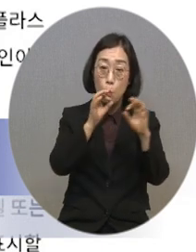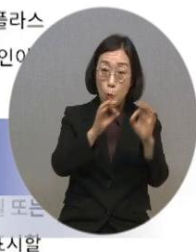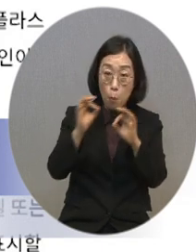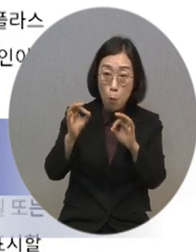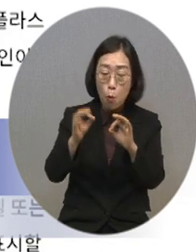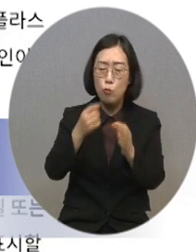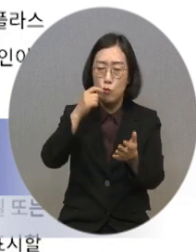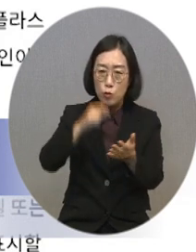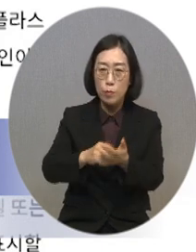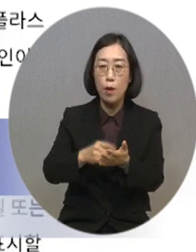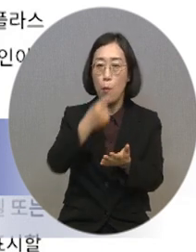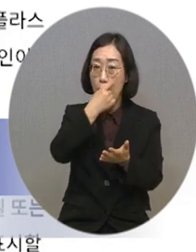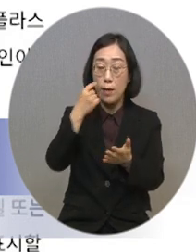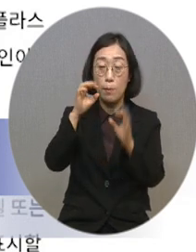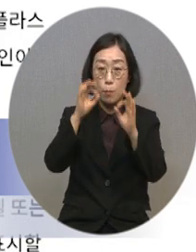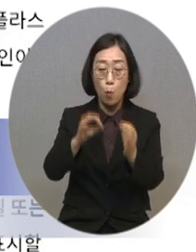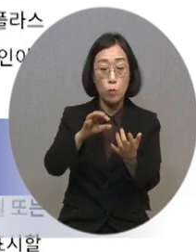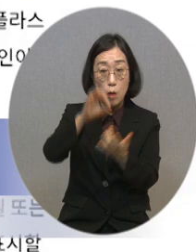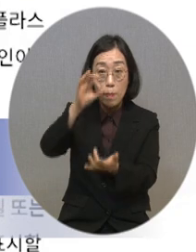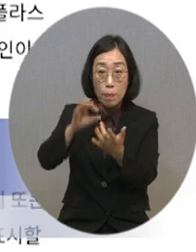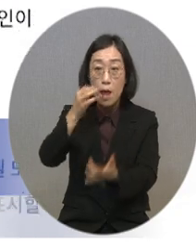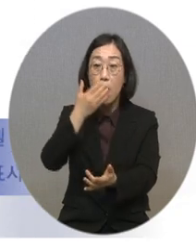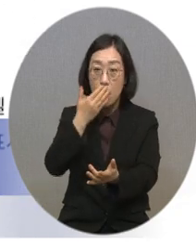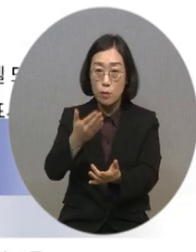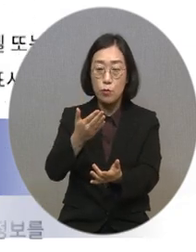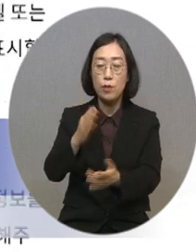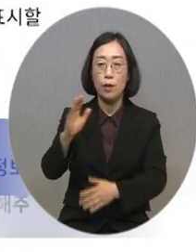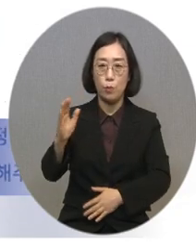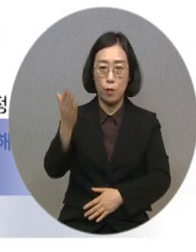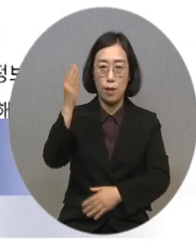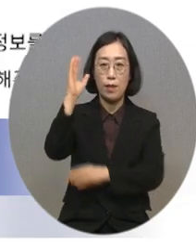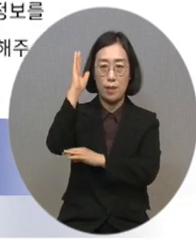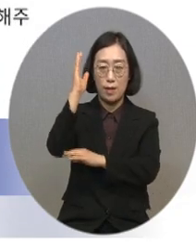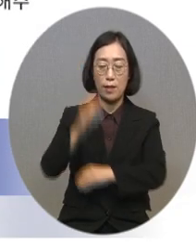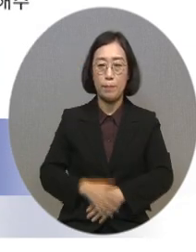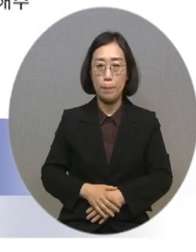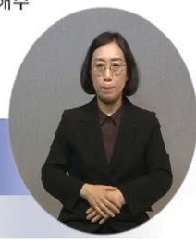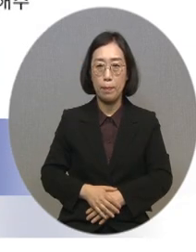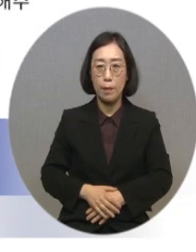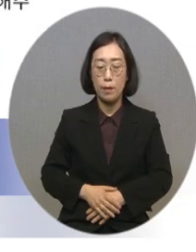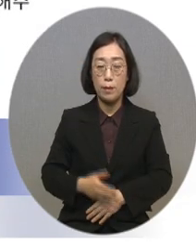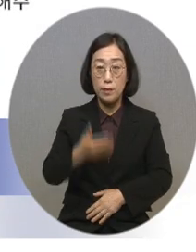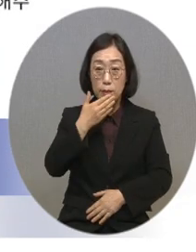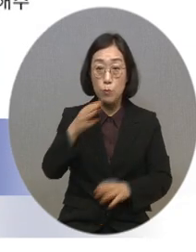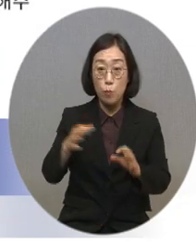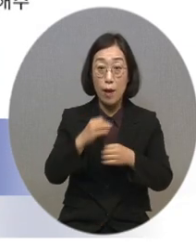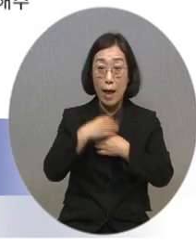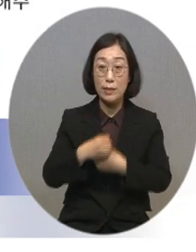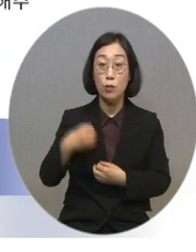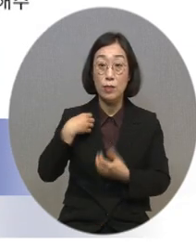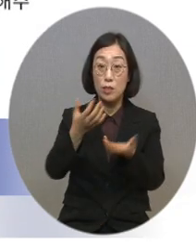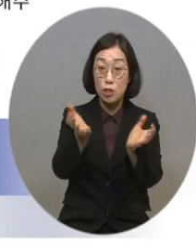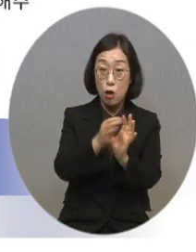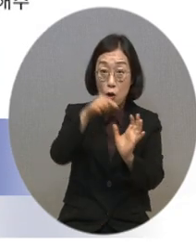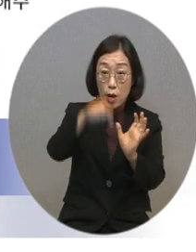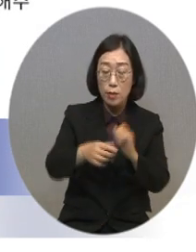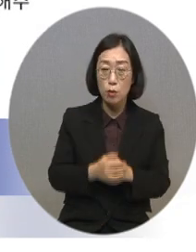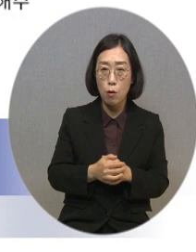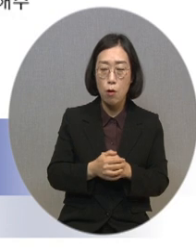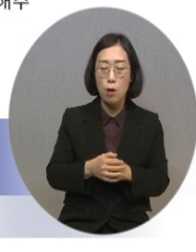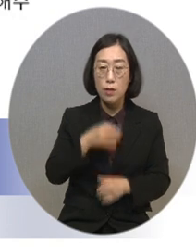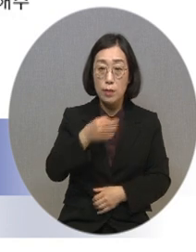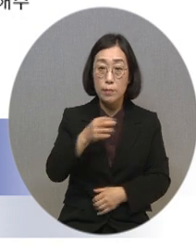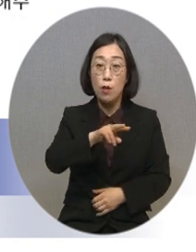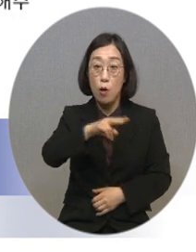정보를 쉽게 확인하고 선택할 수 있게 됐다고 말했습니다 특히 식약처는 음성 수어 영상 변환용 QR